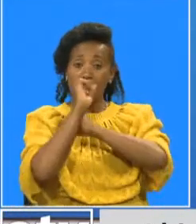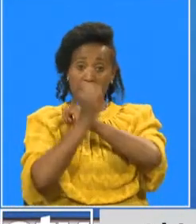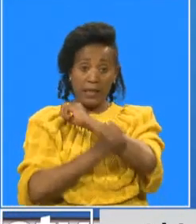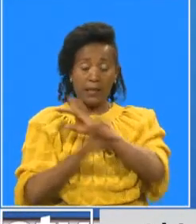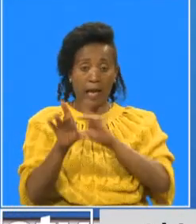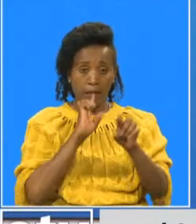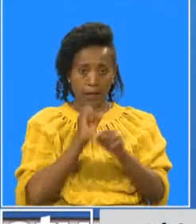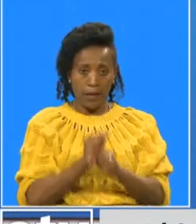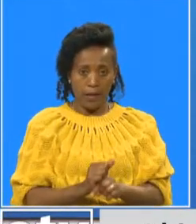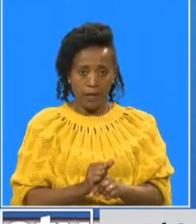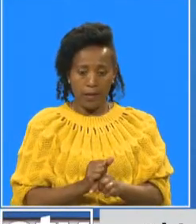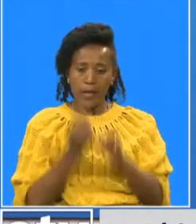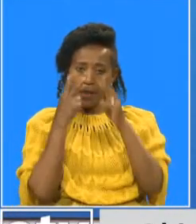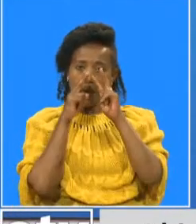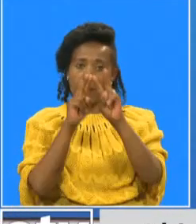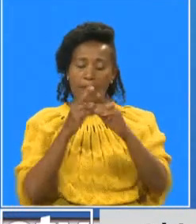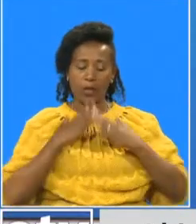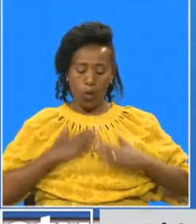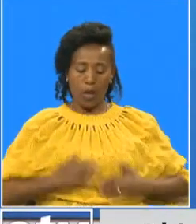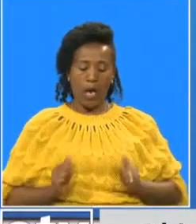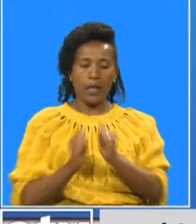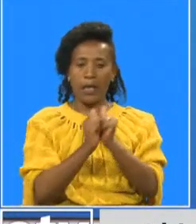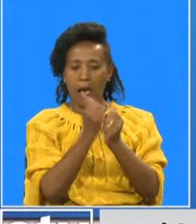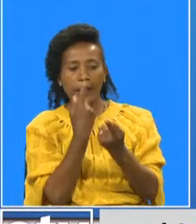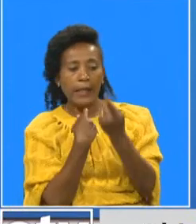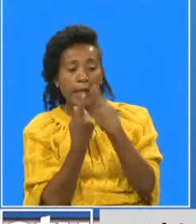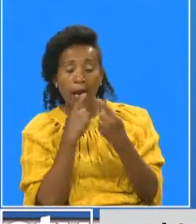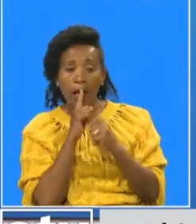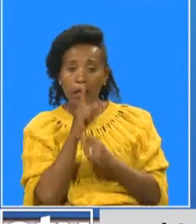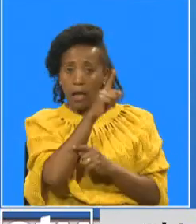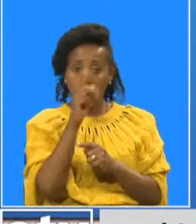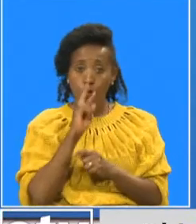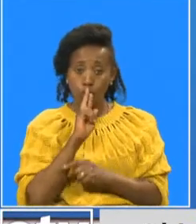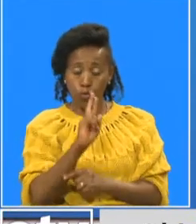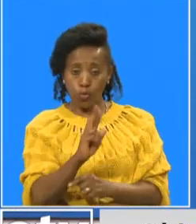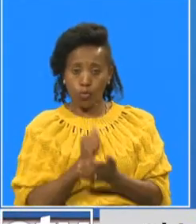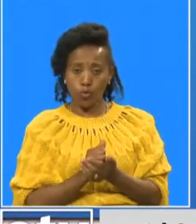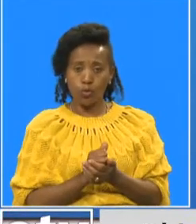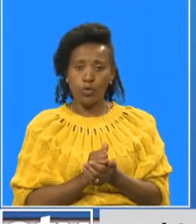ያው ከሚመለከታቸው አካላት ጋር እንነጋገራለን። አንዳንዶቹ